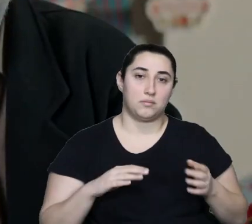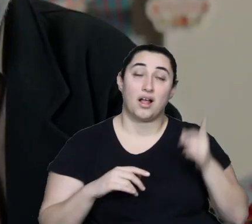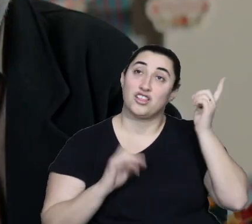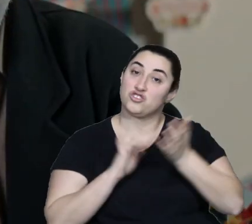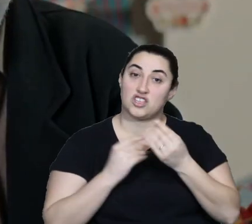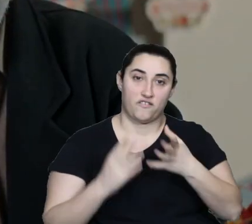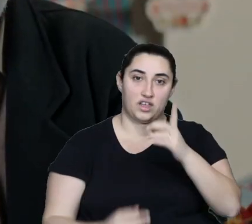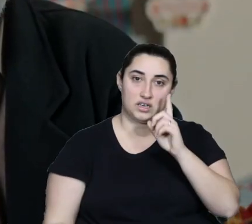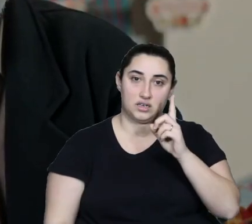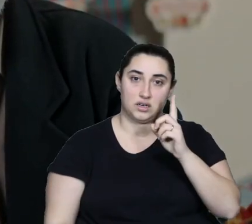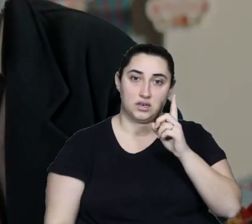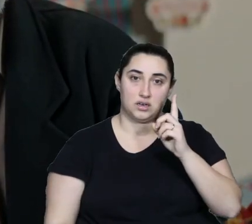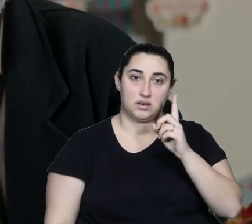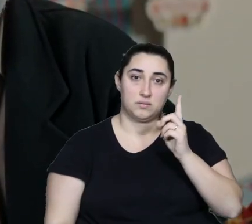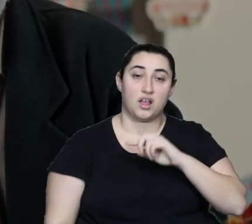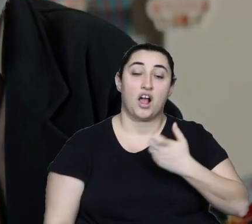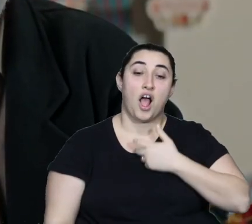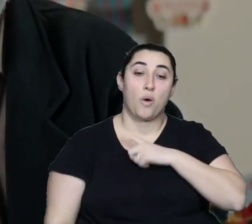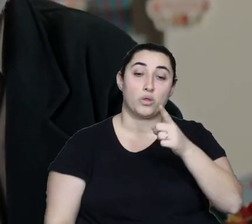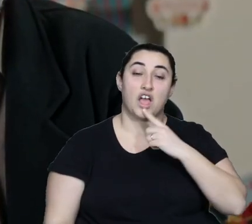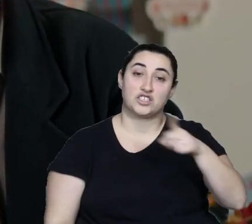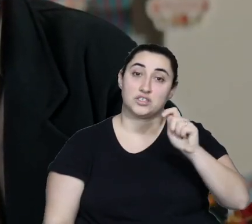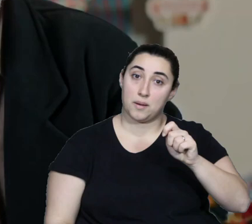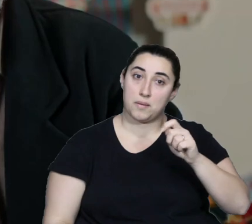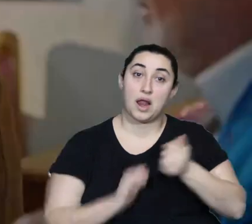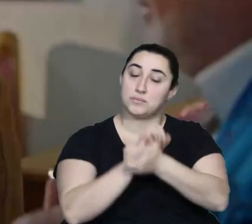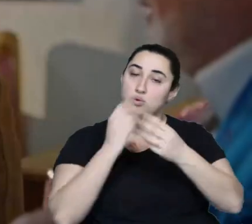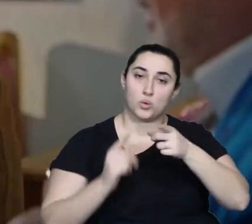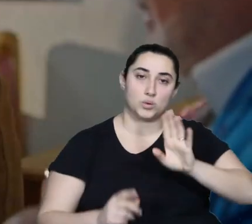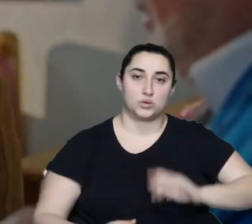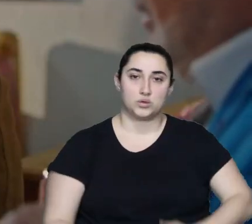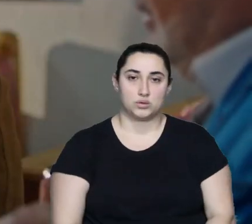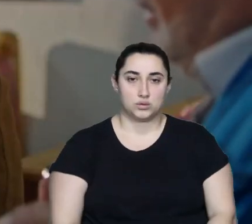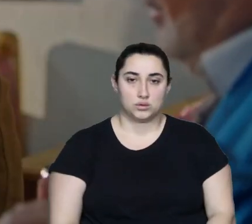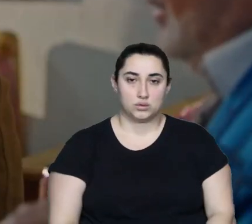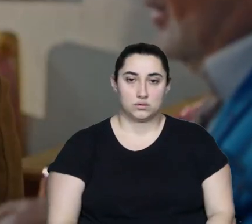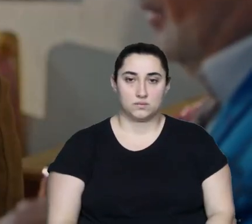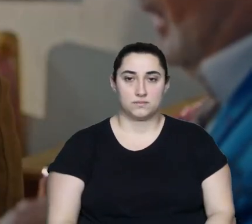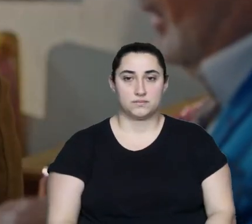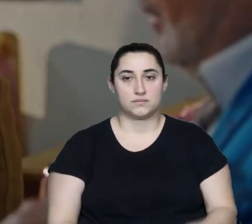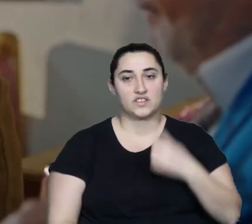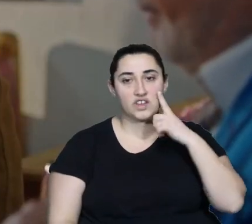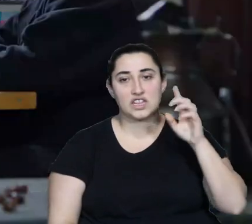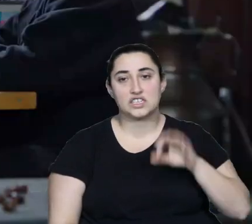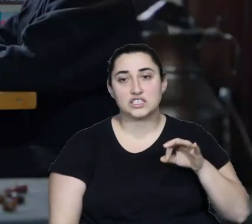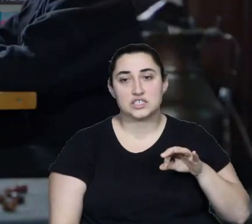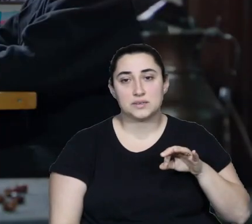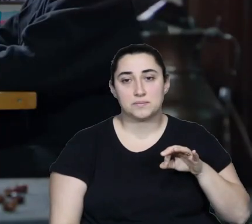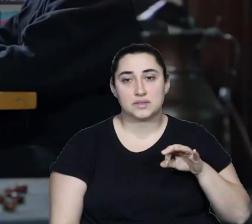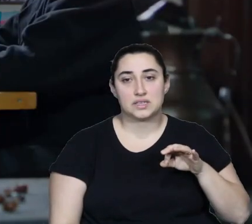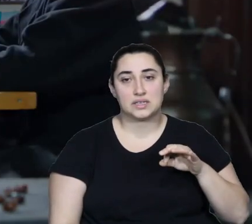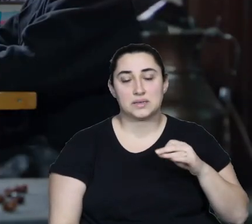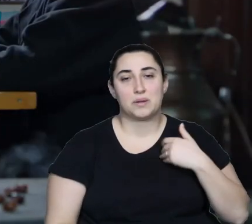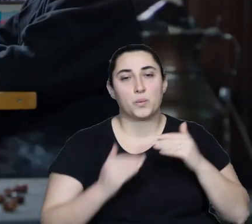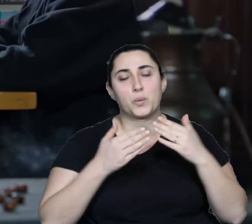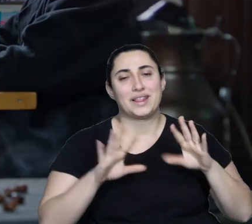Çarpılırsın. Bir de üstüne kanunlar çarpar. Kodesi boylarsın. Vallahi şimdi haddim